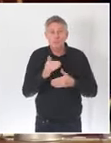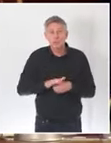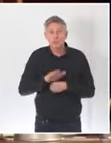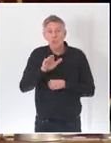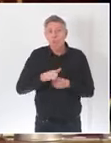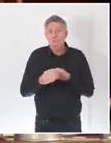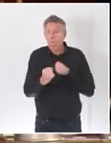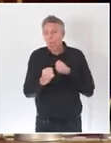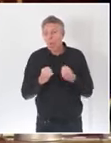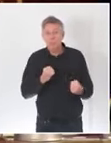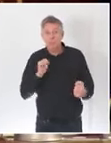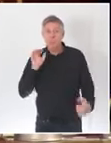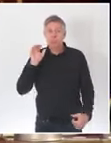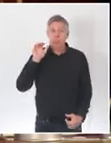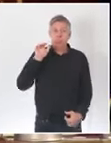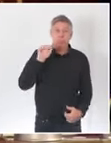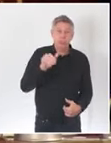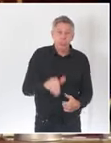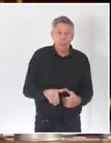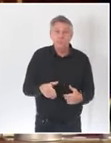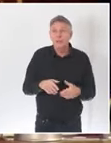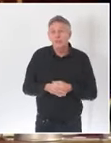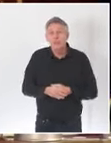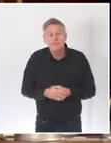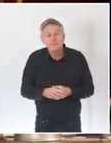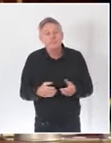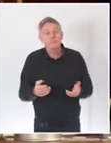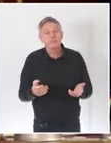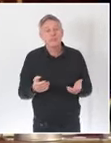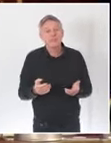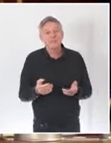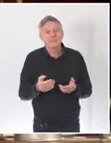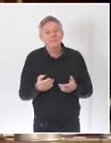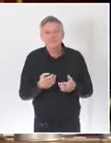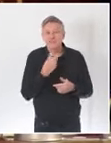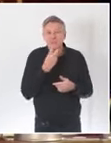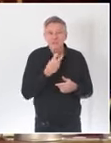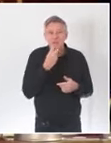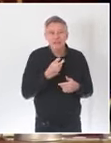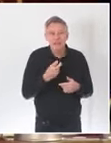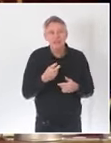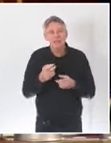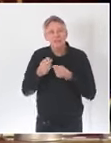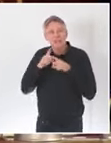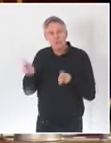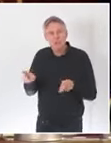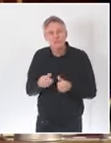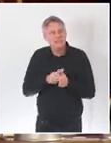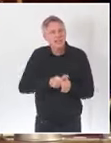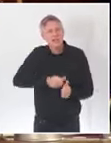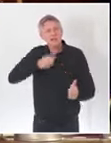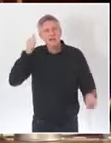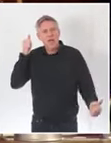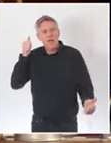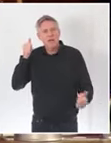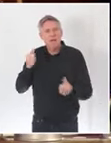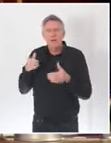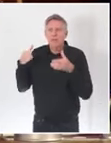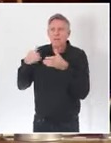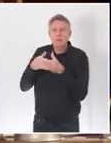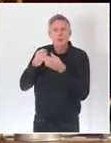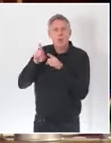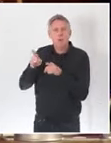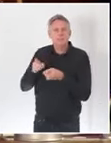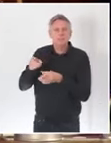grave encore, alors que le fossé n'a jamais été aussi grand entre les citoyens et la démocratie représentative, le choix est fait de poursuivre au